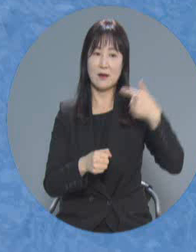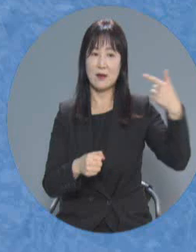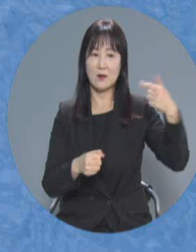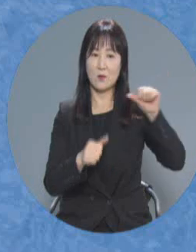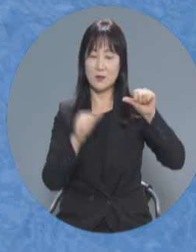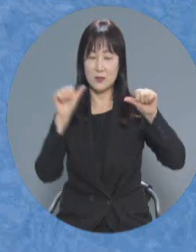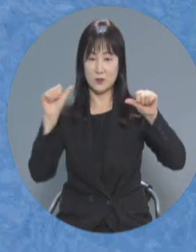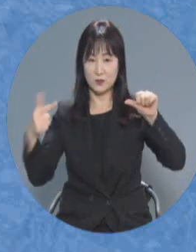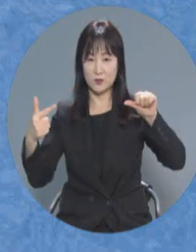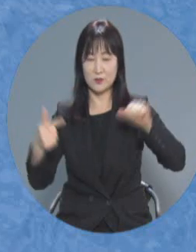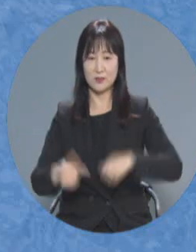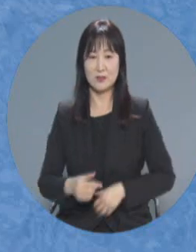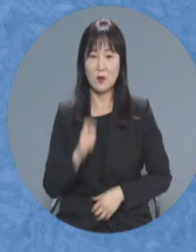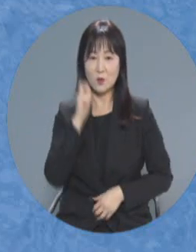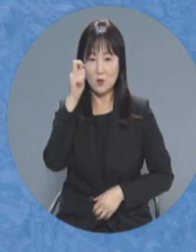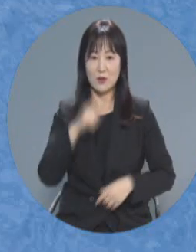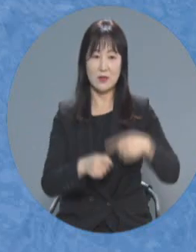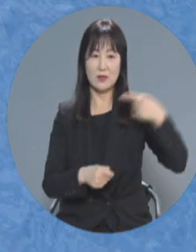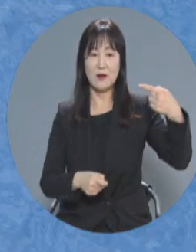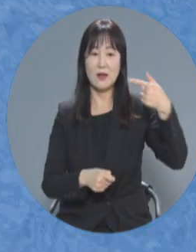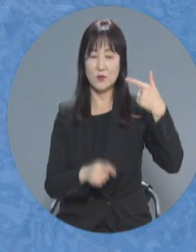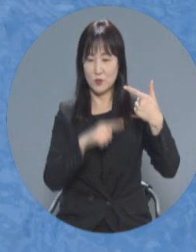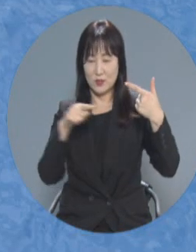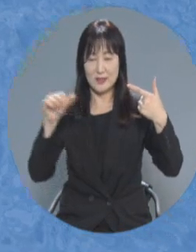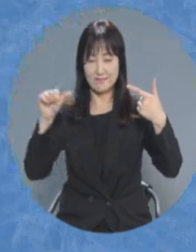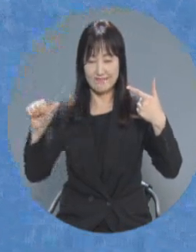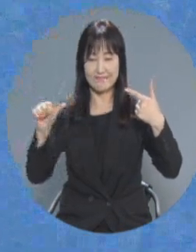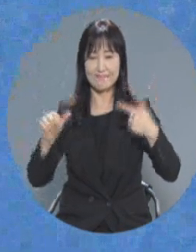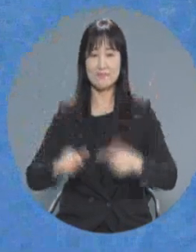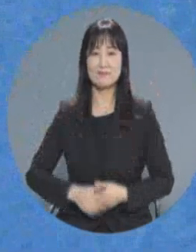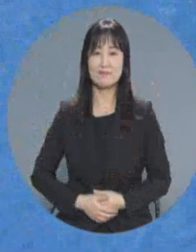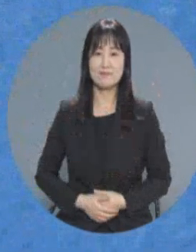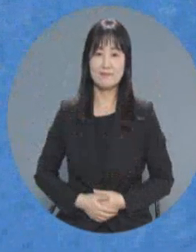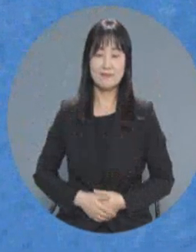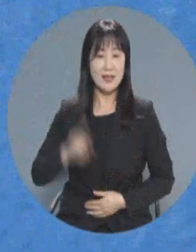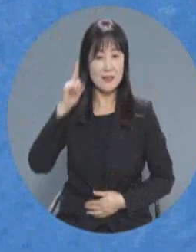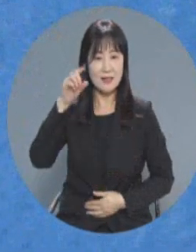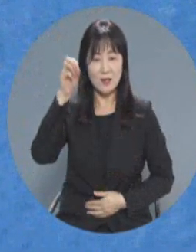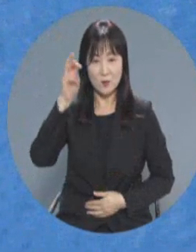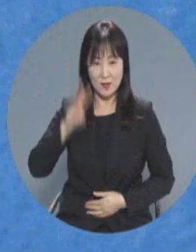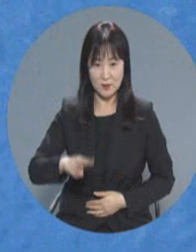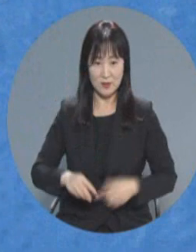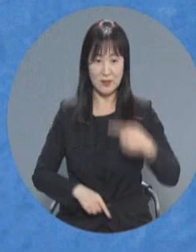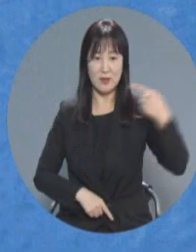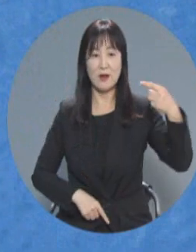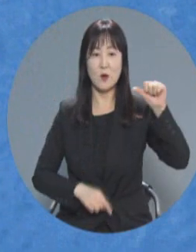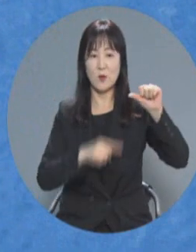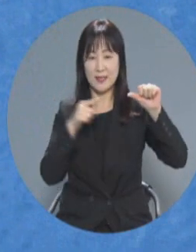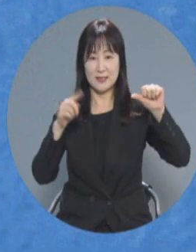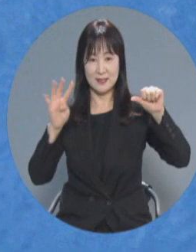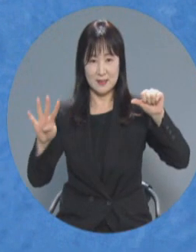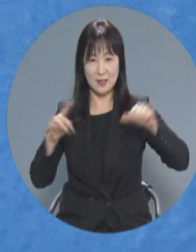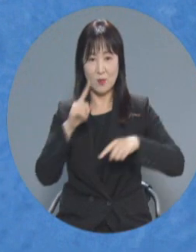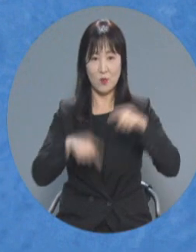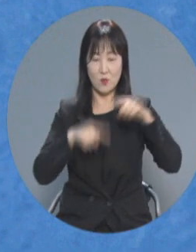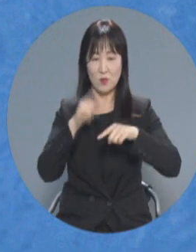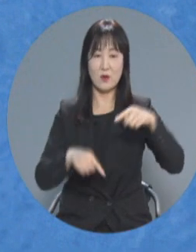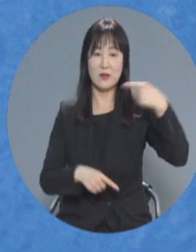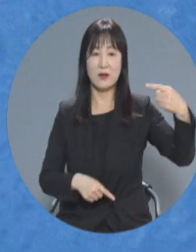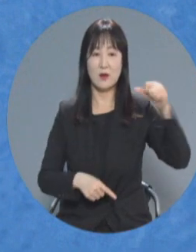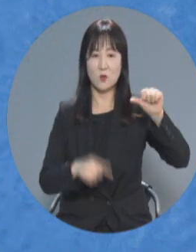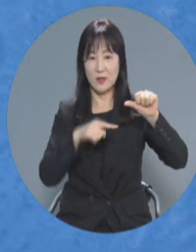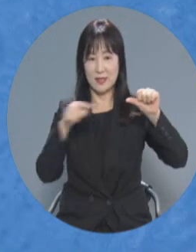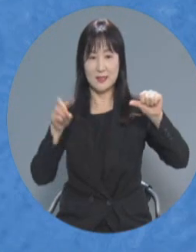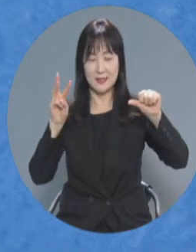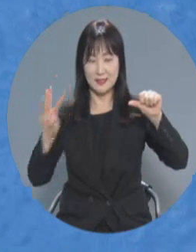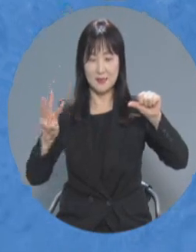고운 은 영화 6에서 5도에 기온 분포를 보이겠습니다 내일 광주는 영화 5일 서사 도 못 보는 영화 3에서 이